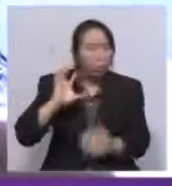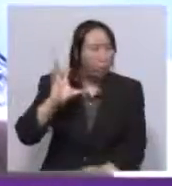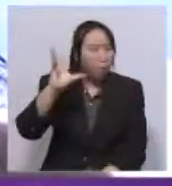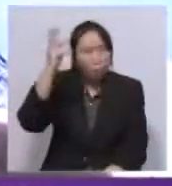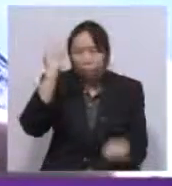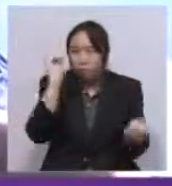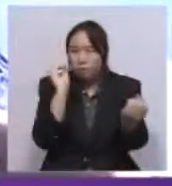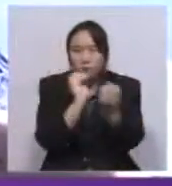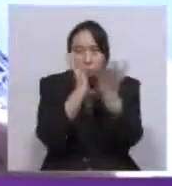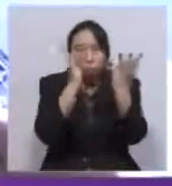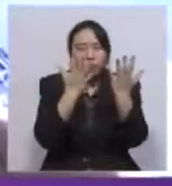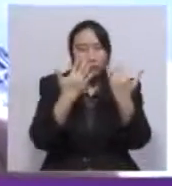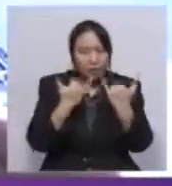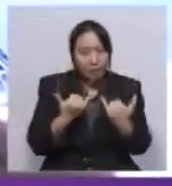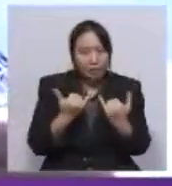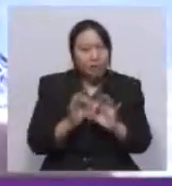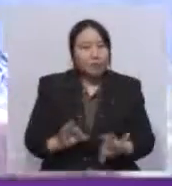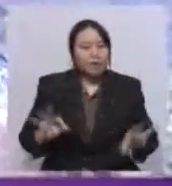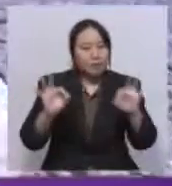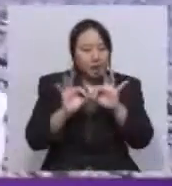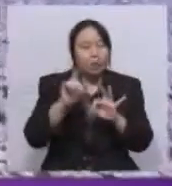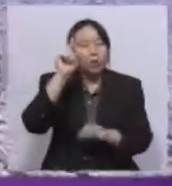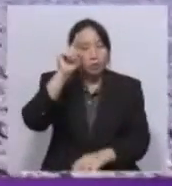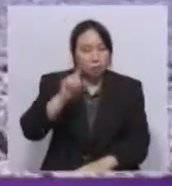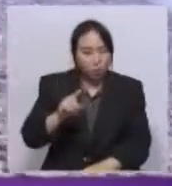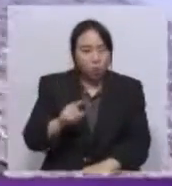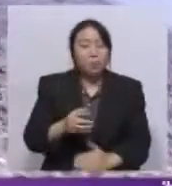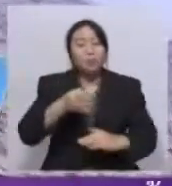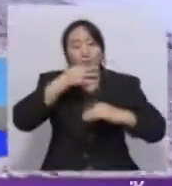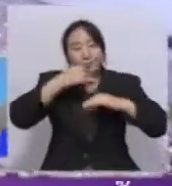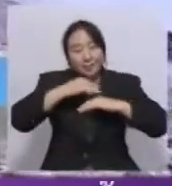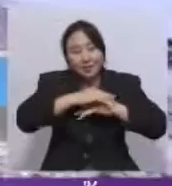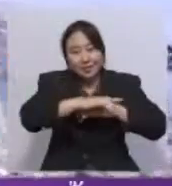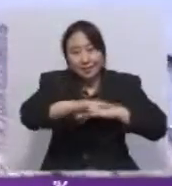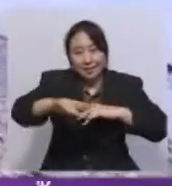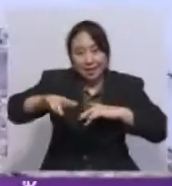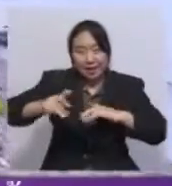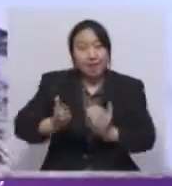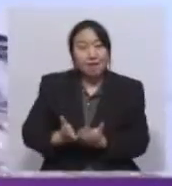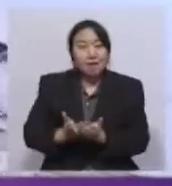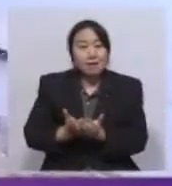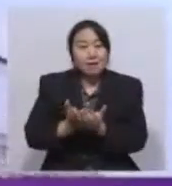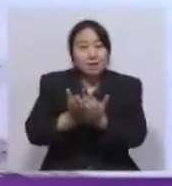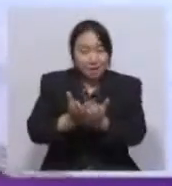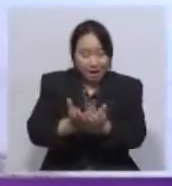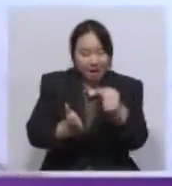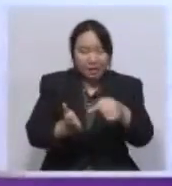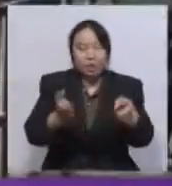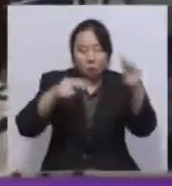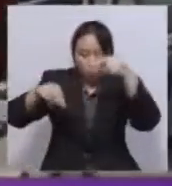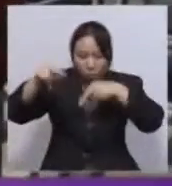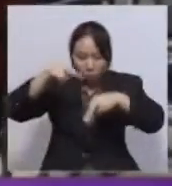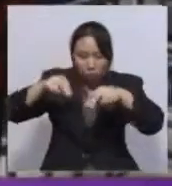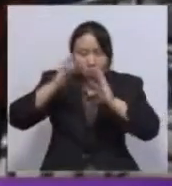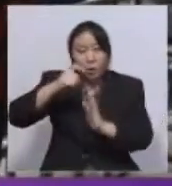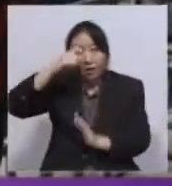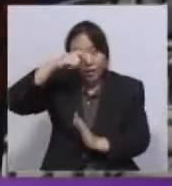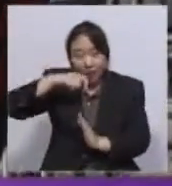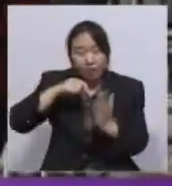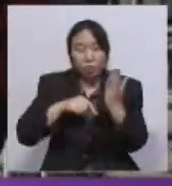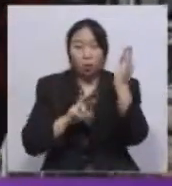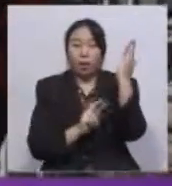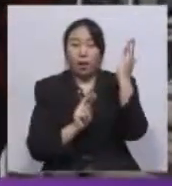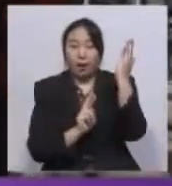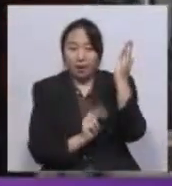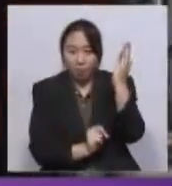นี้ก็เป็นความสำคัญที่จะต้องมีการตรวจระหว่างการสัญจรทางทะเลของพื้นที่ของคนไทยในฝั่งระนองแล้วก็พื้นที่